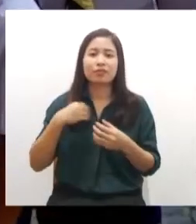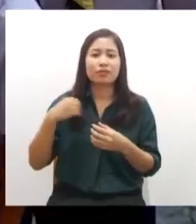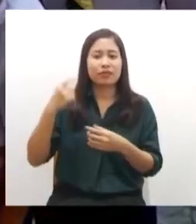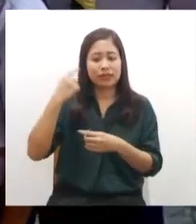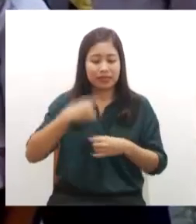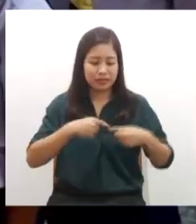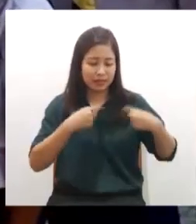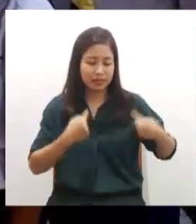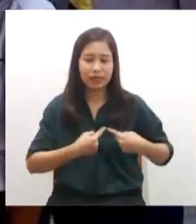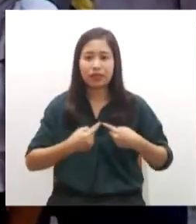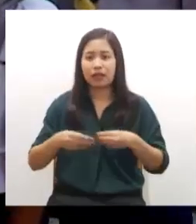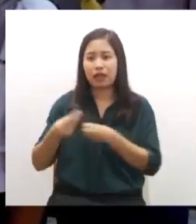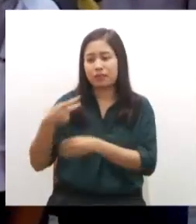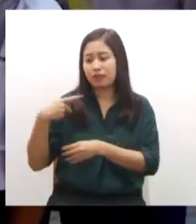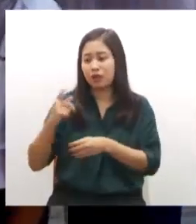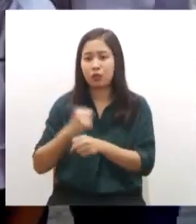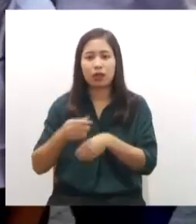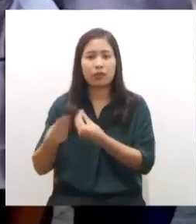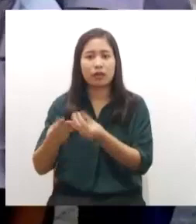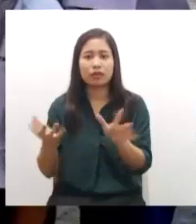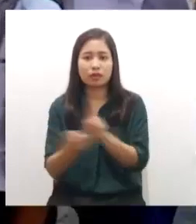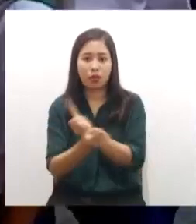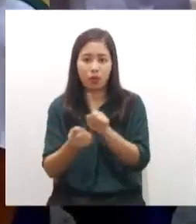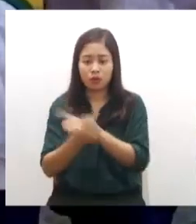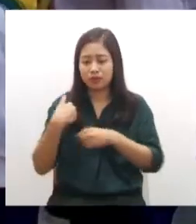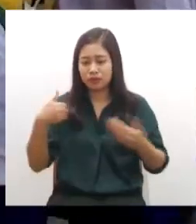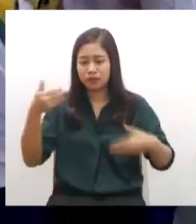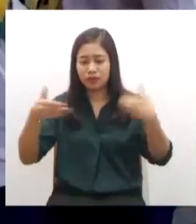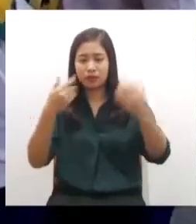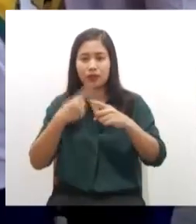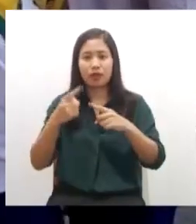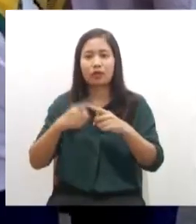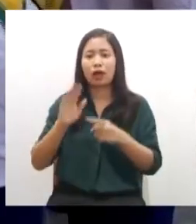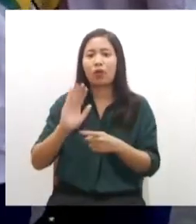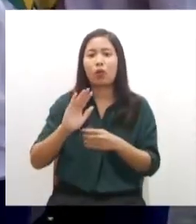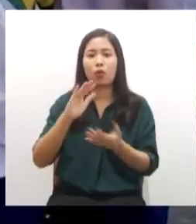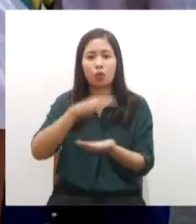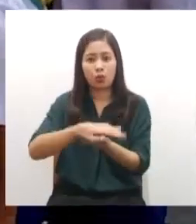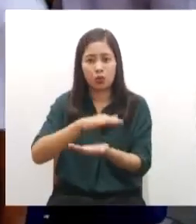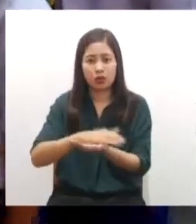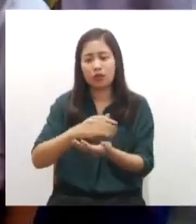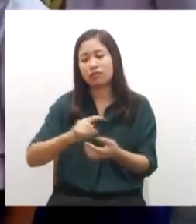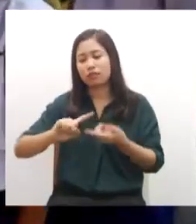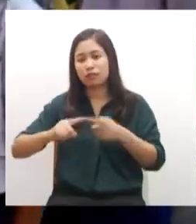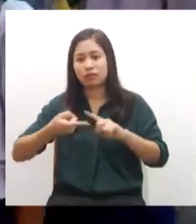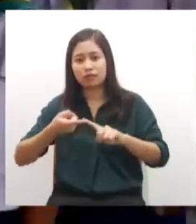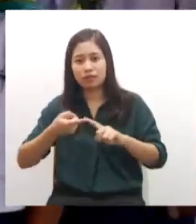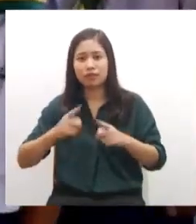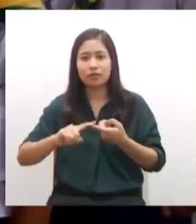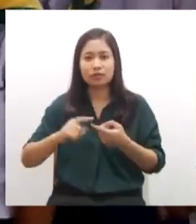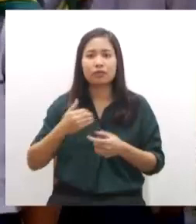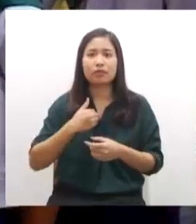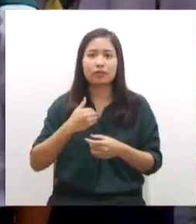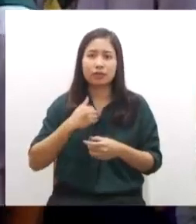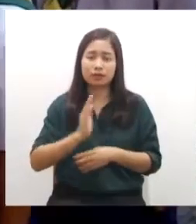าทำกิจกรรมต่างๆในโรงเรียนโดยไม่หลบเลี่ยงเกี่ยงงอนกันและมีผลสัมฤ